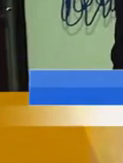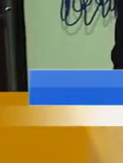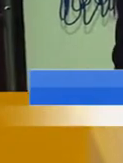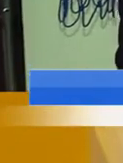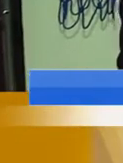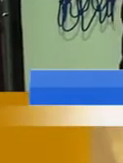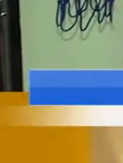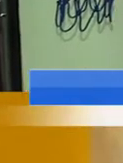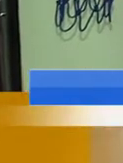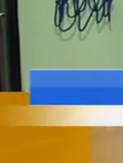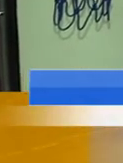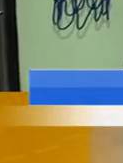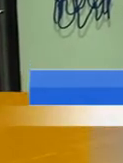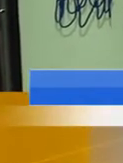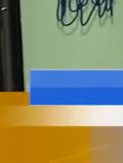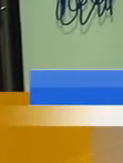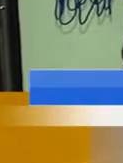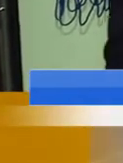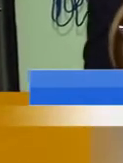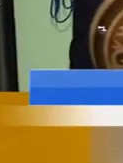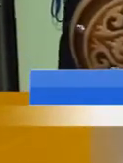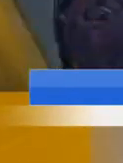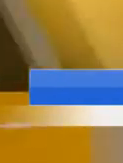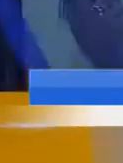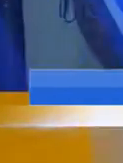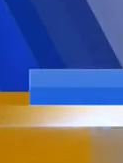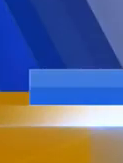өтеді. Мен осында жаттығып жүрген жандарды сол жарысқа шақырамын.